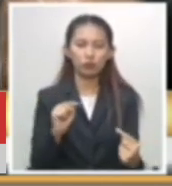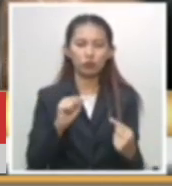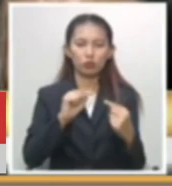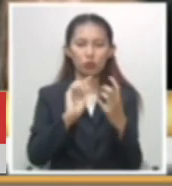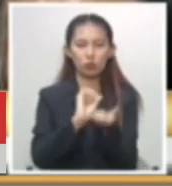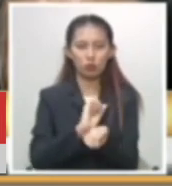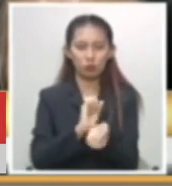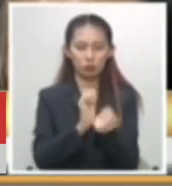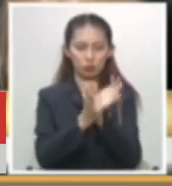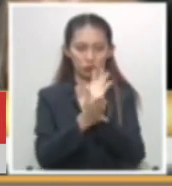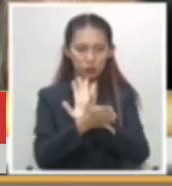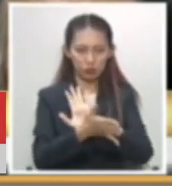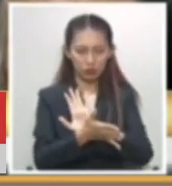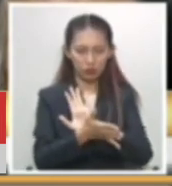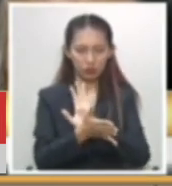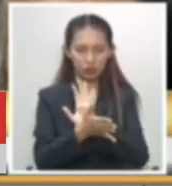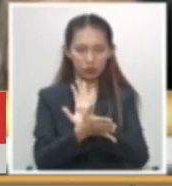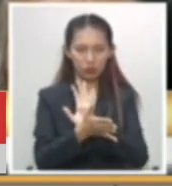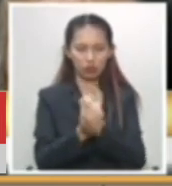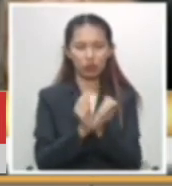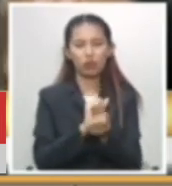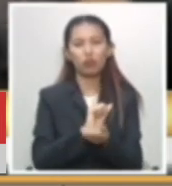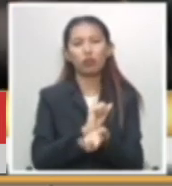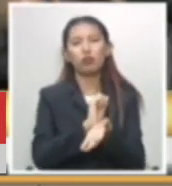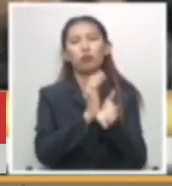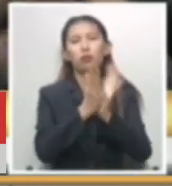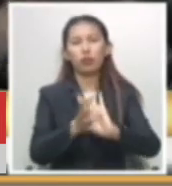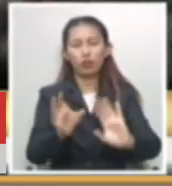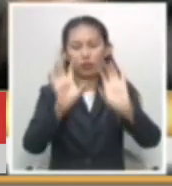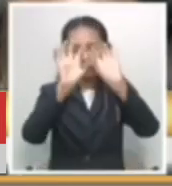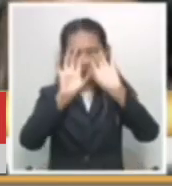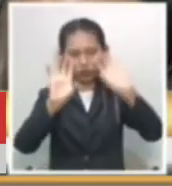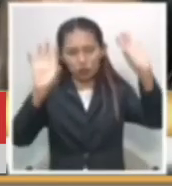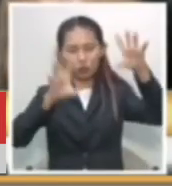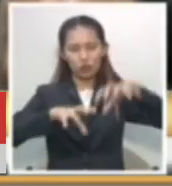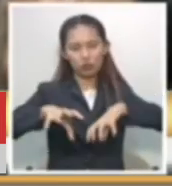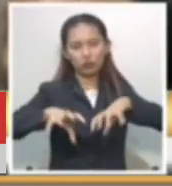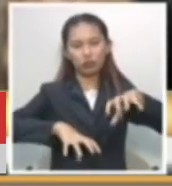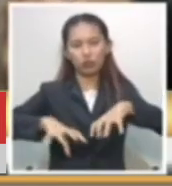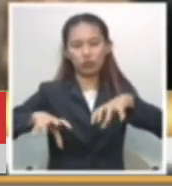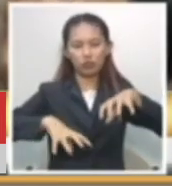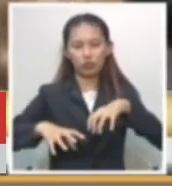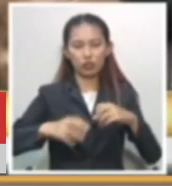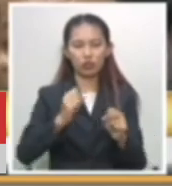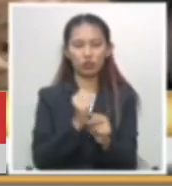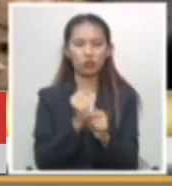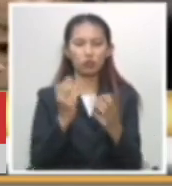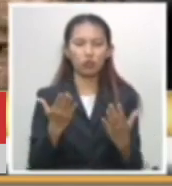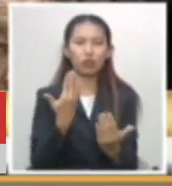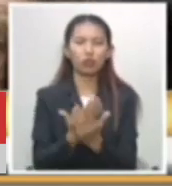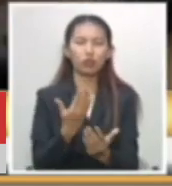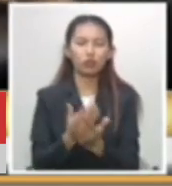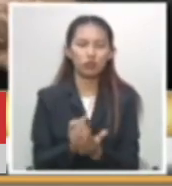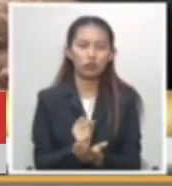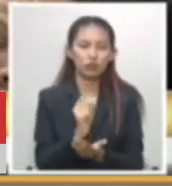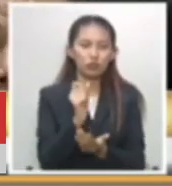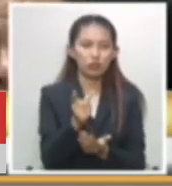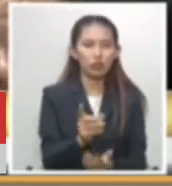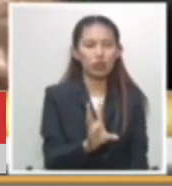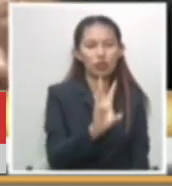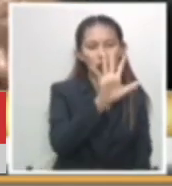ระบบบริหารการจัดการของภาครัฐท่านใช้เงินไป 500,000 ล้